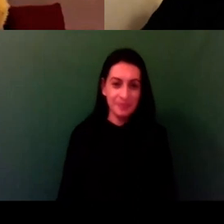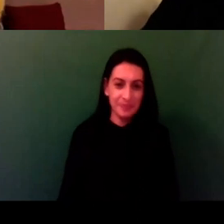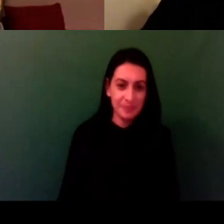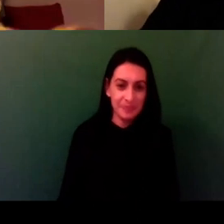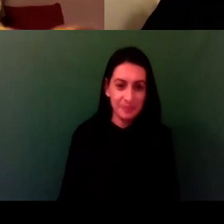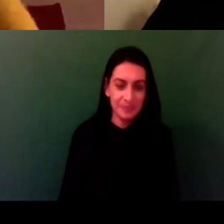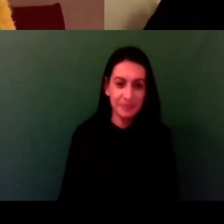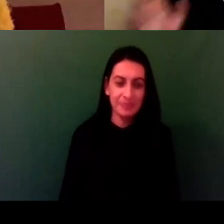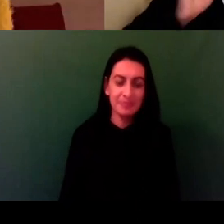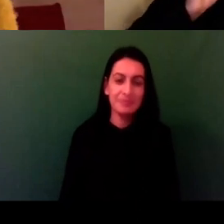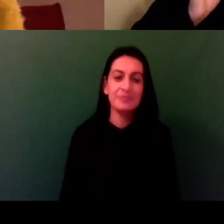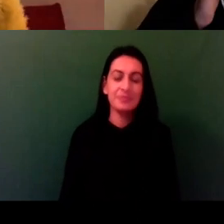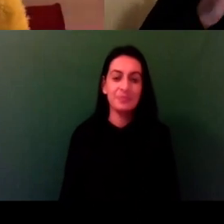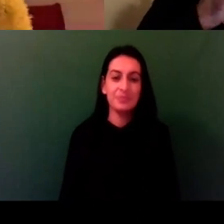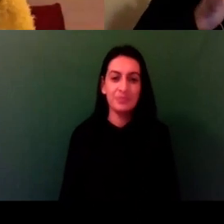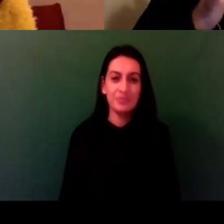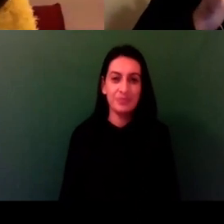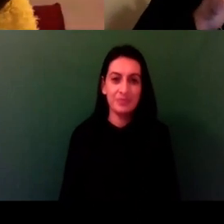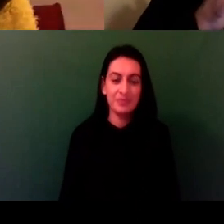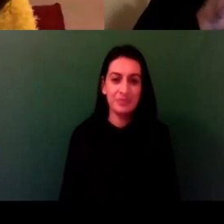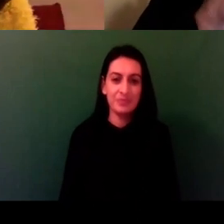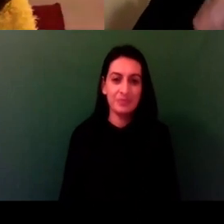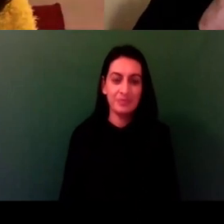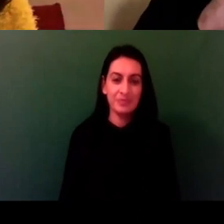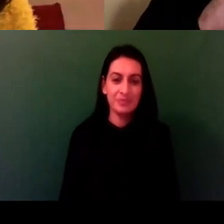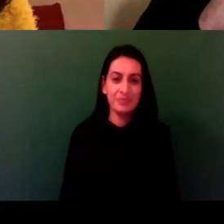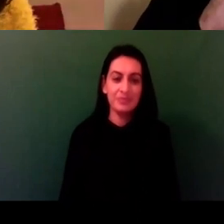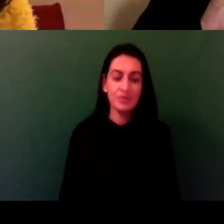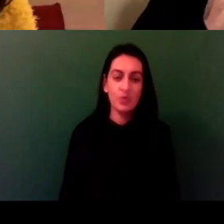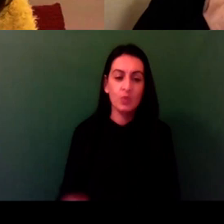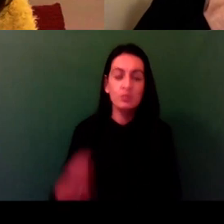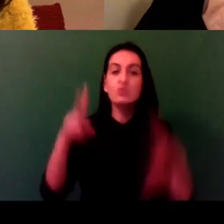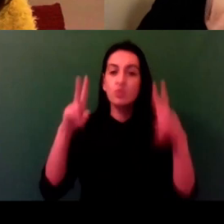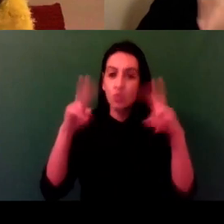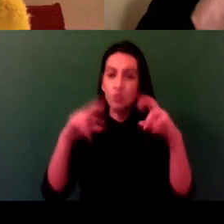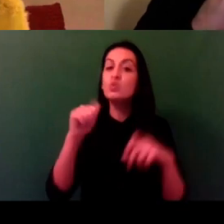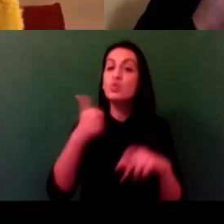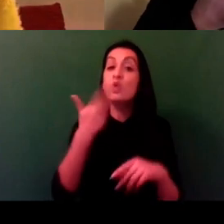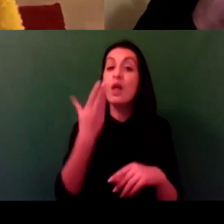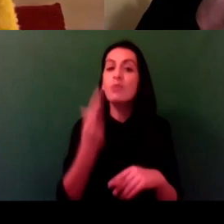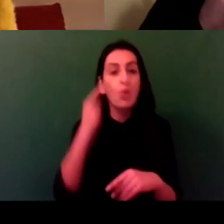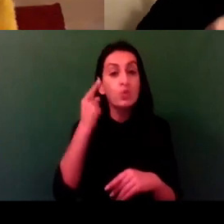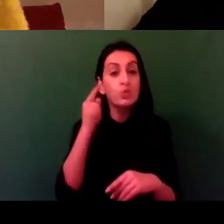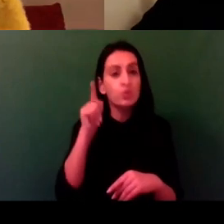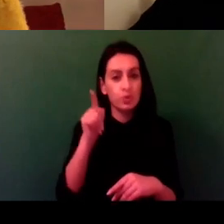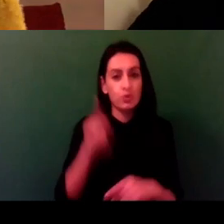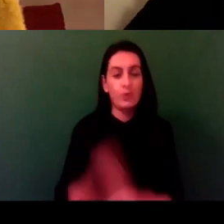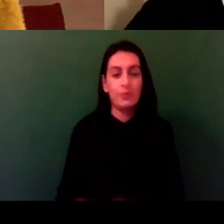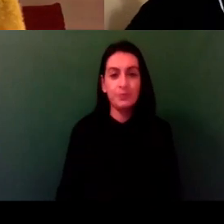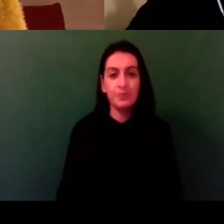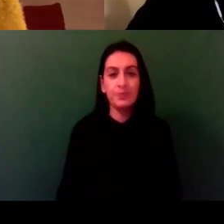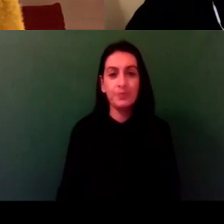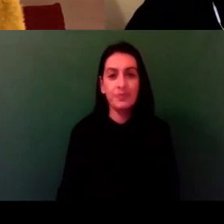Şimdi ben bu konunun asıl konuşulması gereken mesele olduğunu düşünüyorum. O yüzden de yani tabii